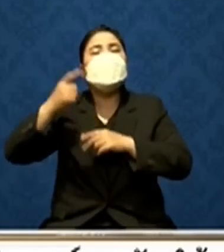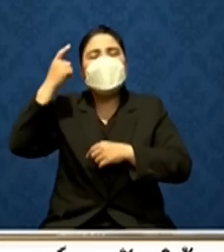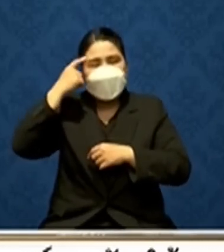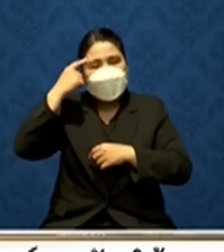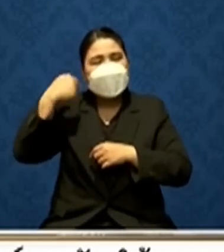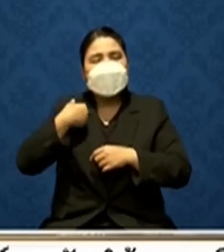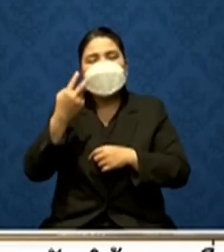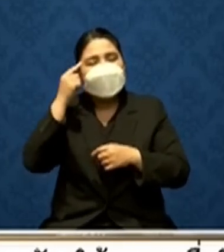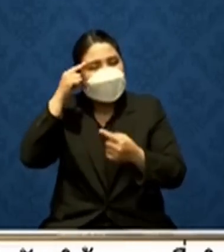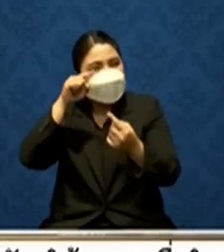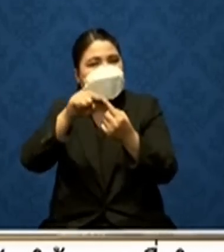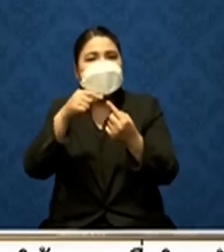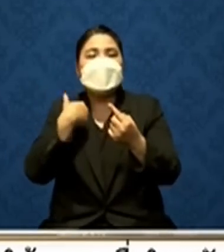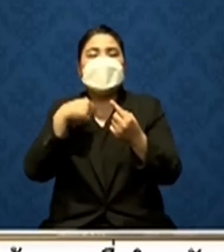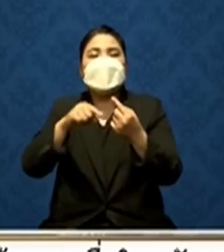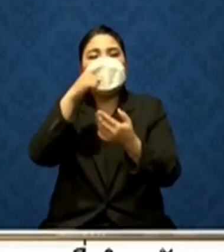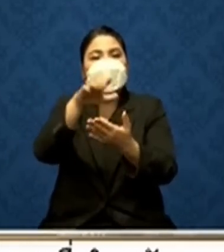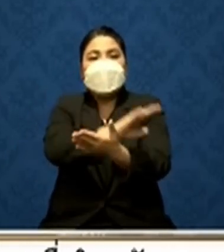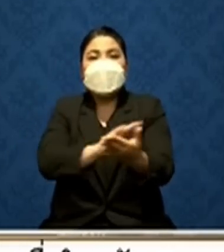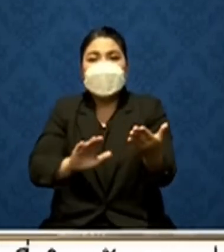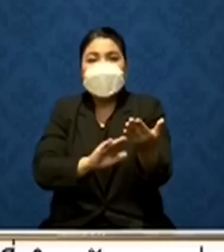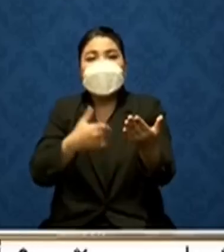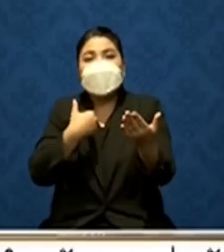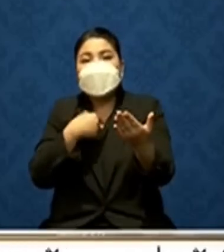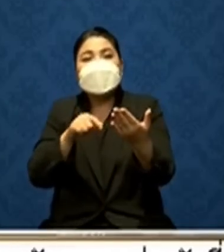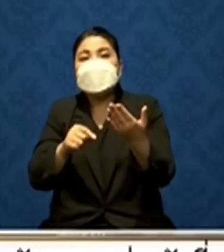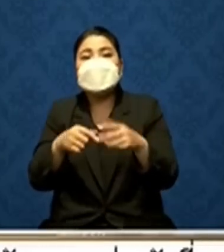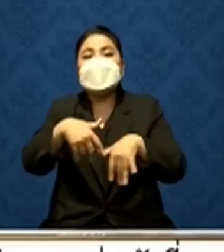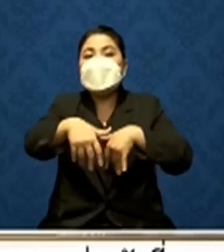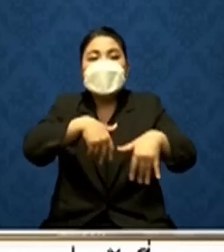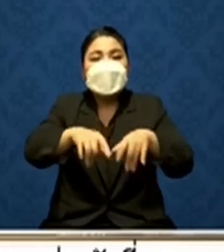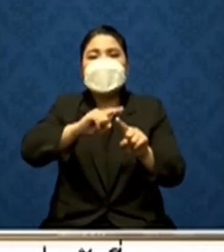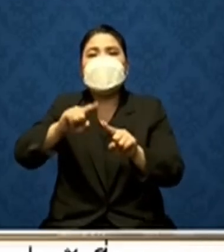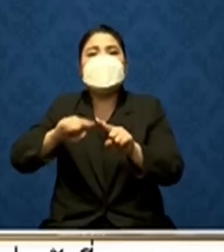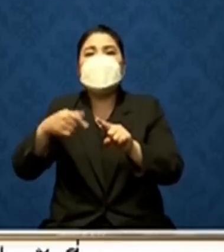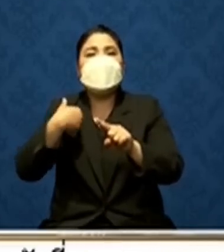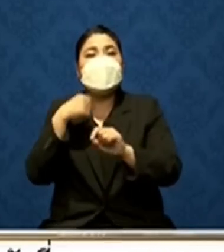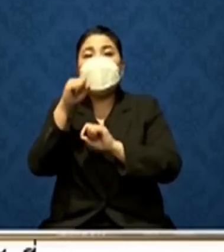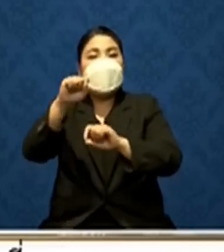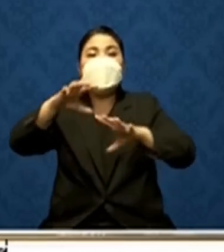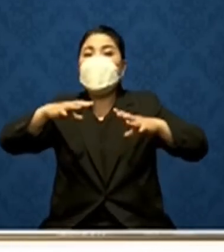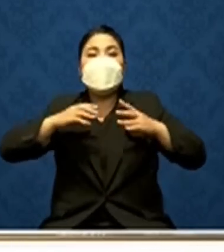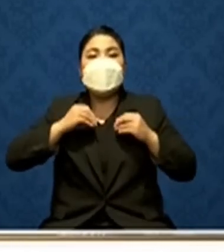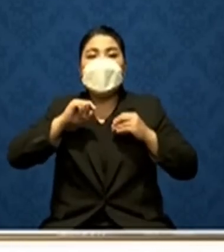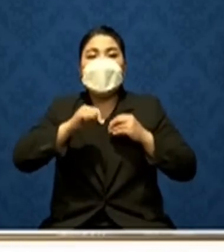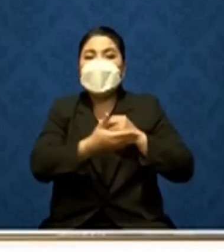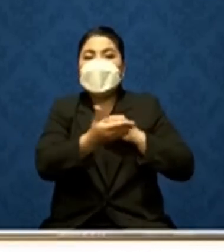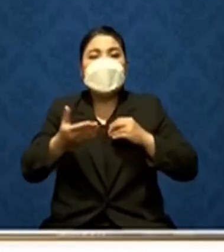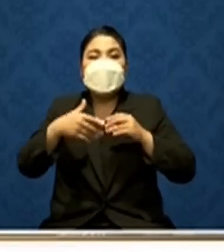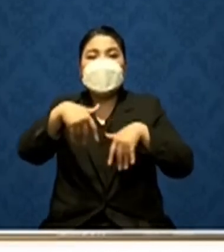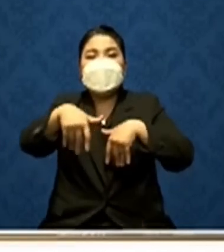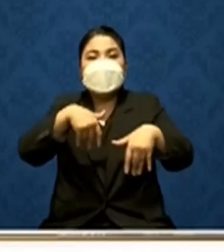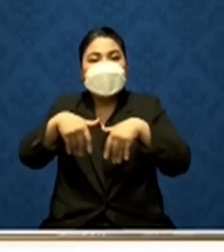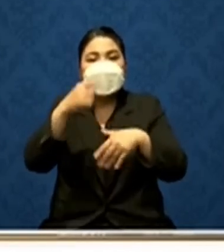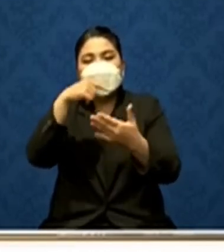เมืองมีประกาศออกมายอมรับตรงๆอย่างนี้นะครับผมเชื่อว่าประเทศชาติบ้านเมือง